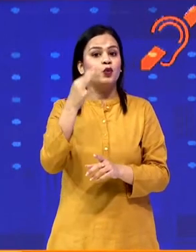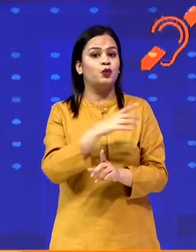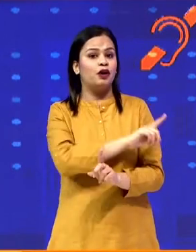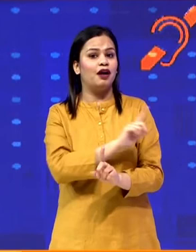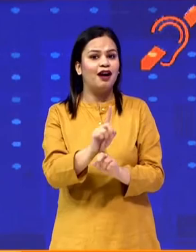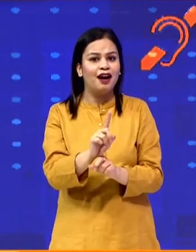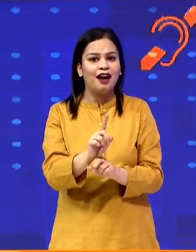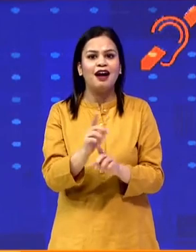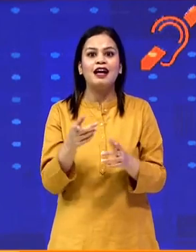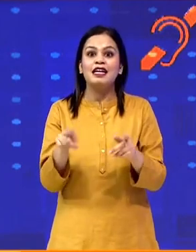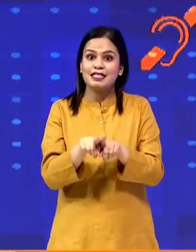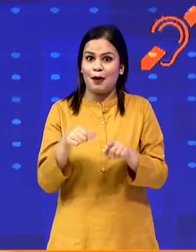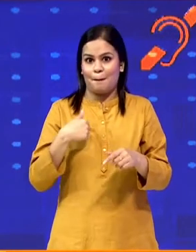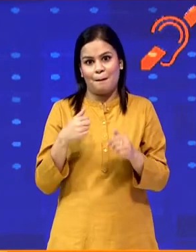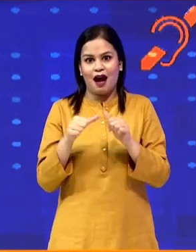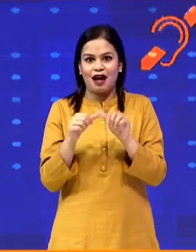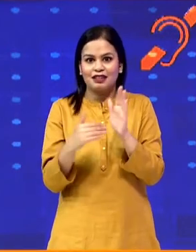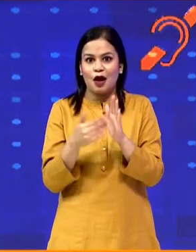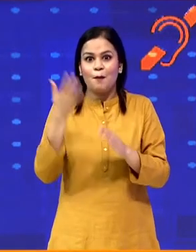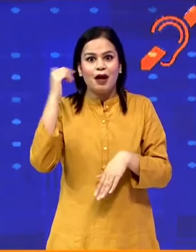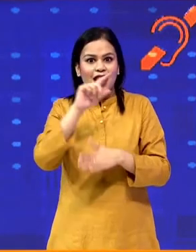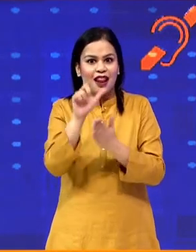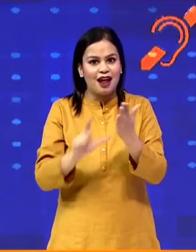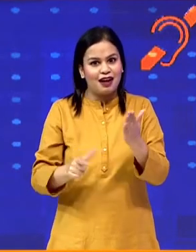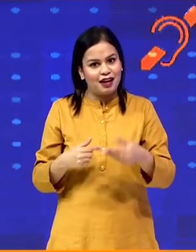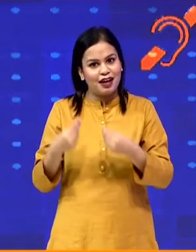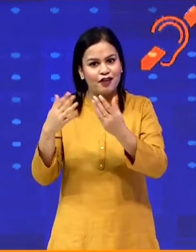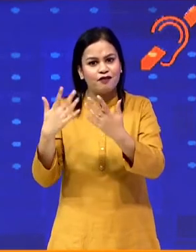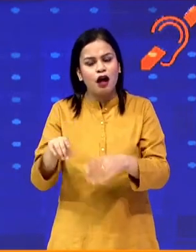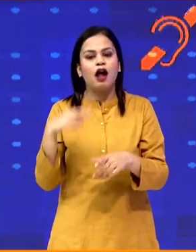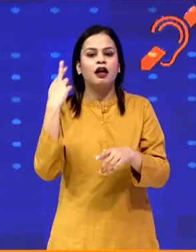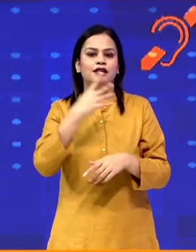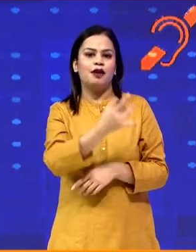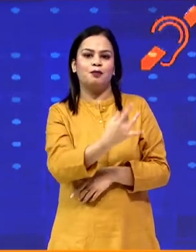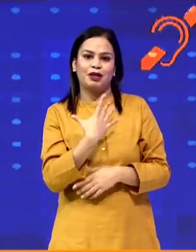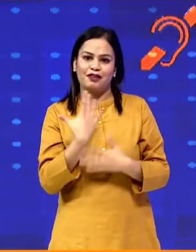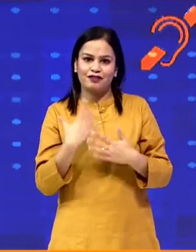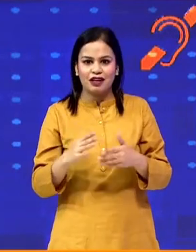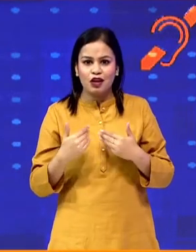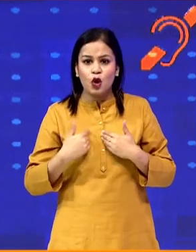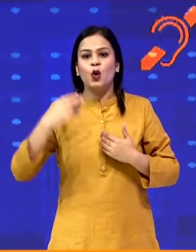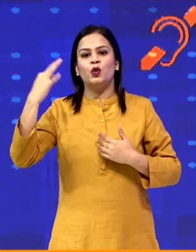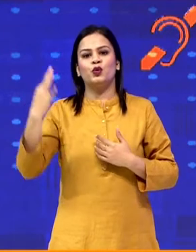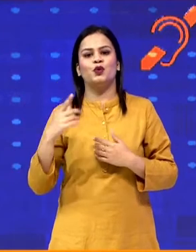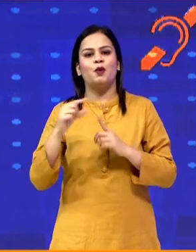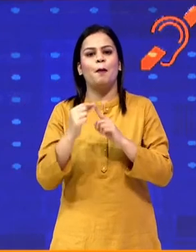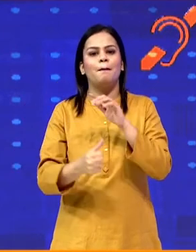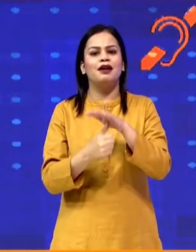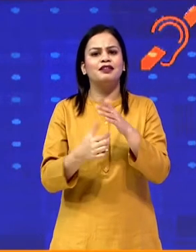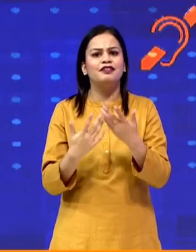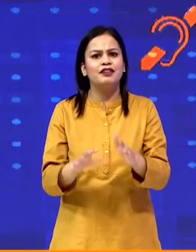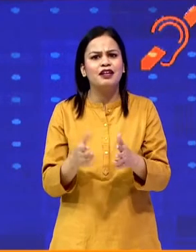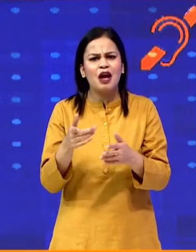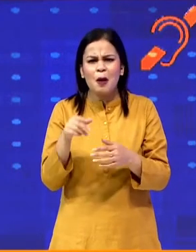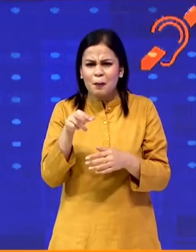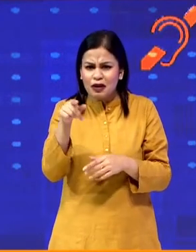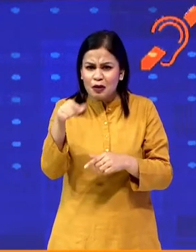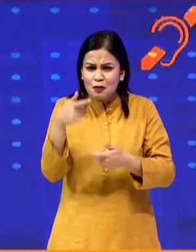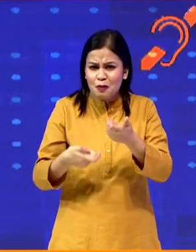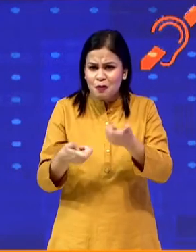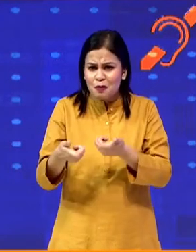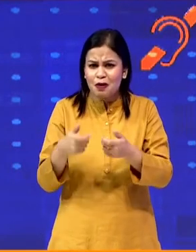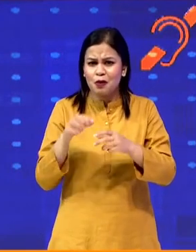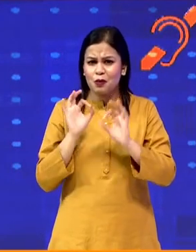आदमी ने लेटर लिखा उसको हटाओ तो दूसरा बना कृषि है तो कांग्रेस